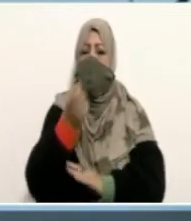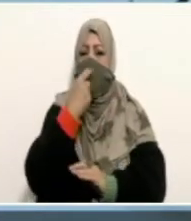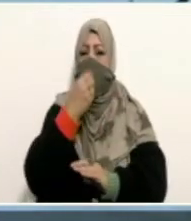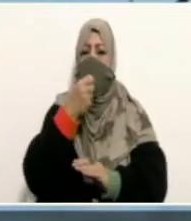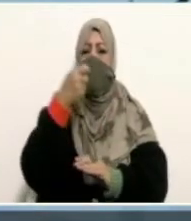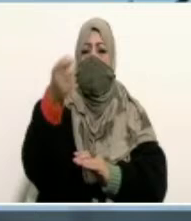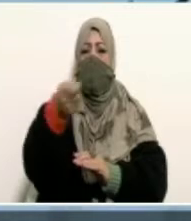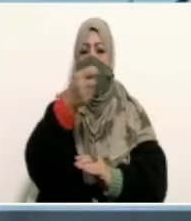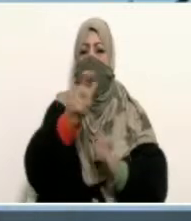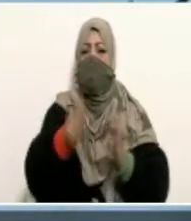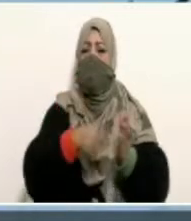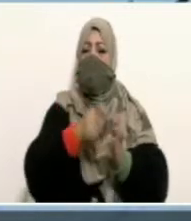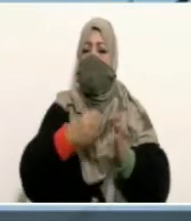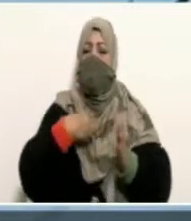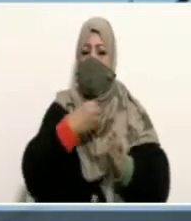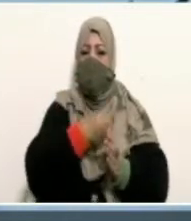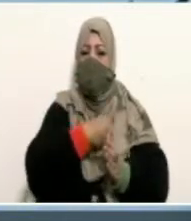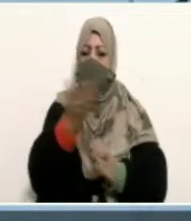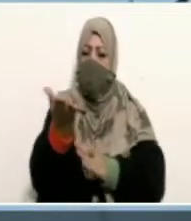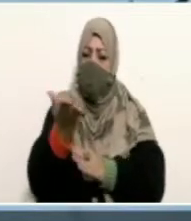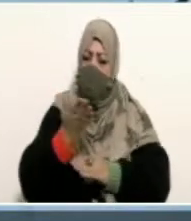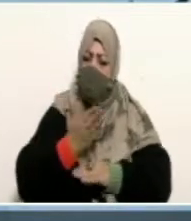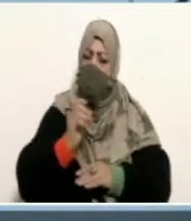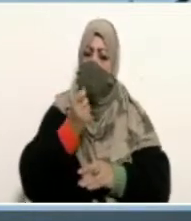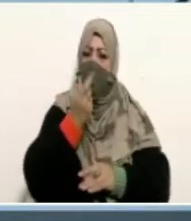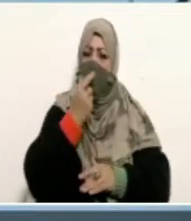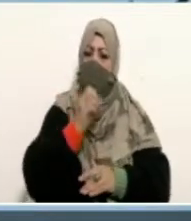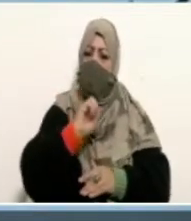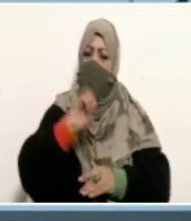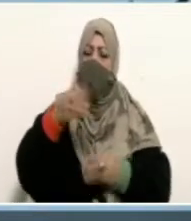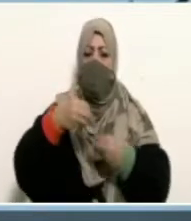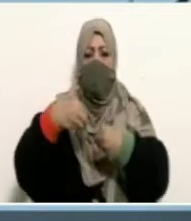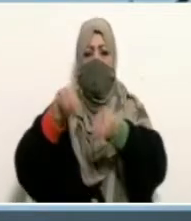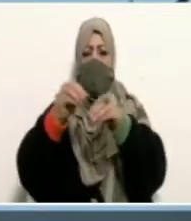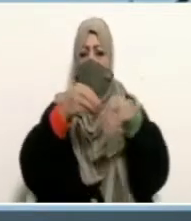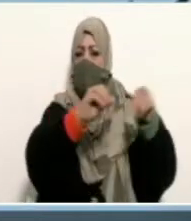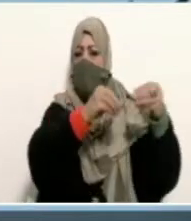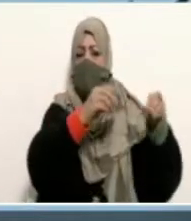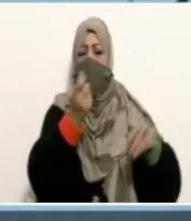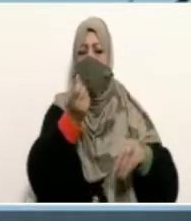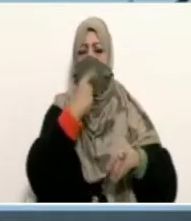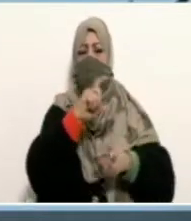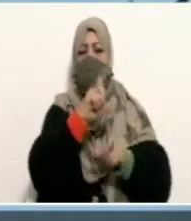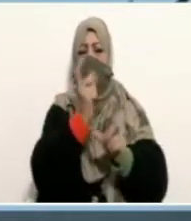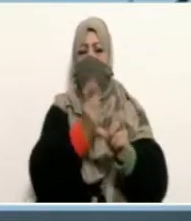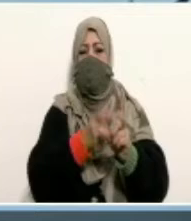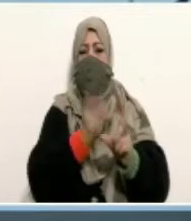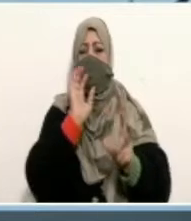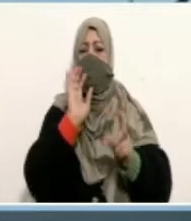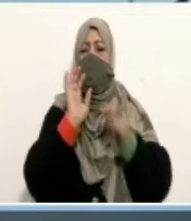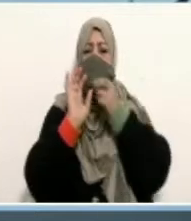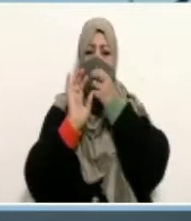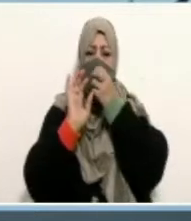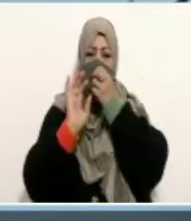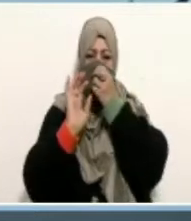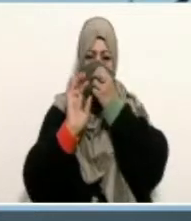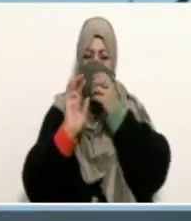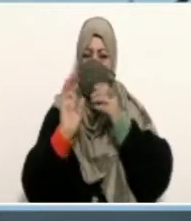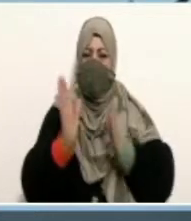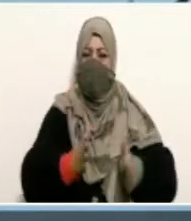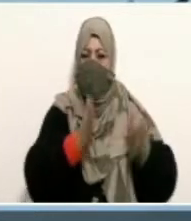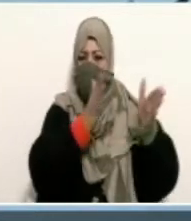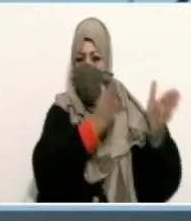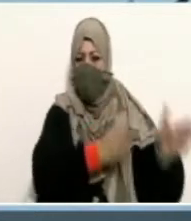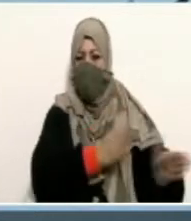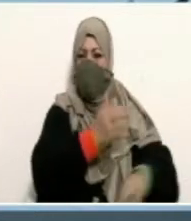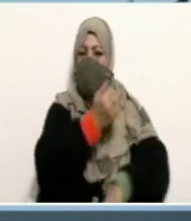الدواء وتبيعه للناس على حسب وصف الطبيب. الأعمال الجانبية الأخرى إن أجازها القانون مثلا